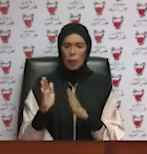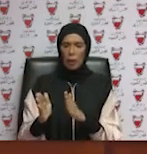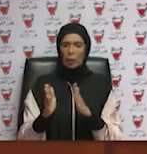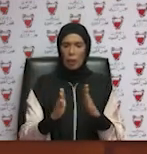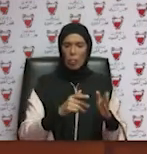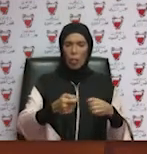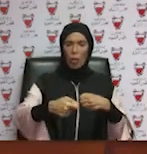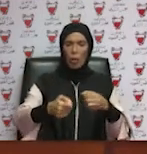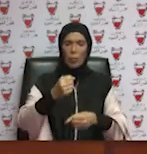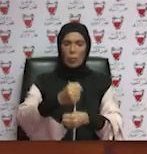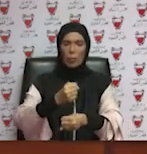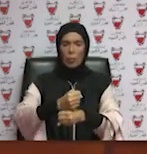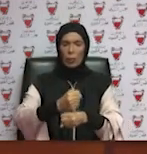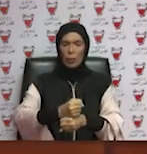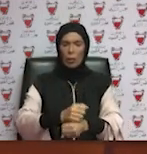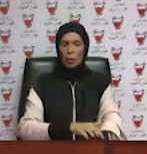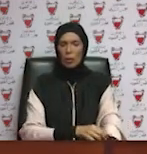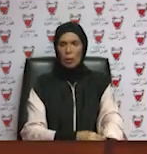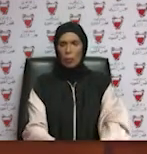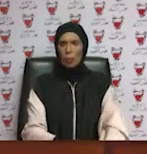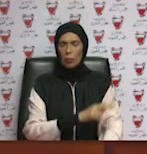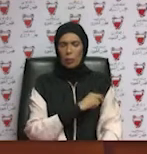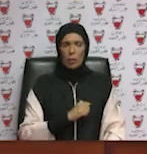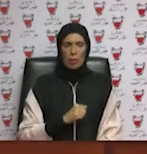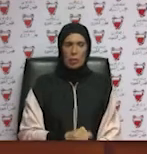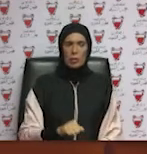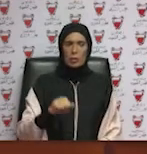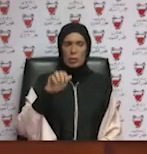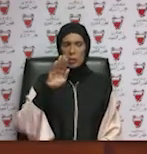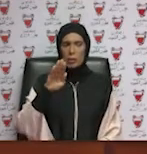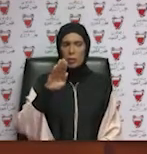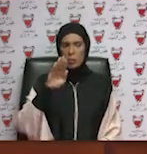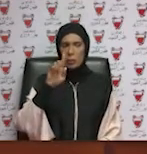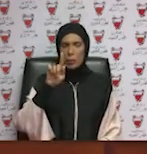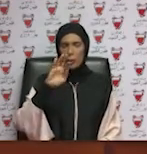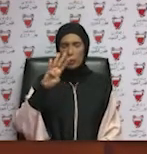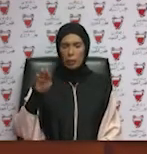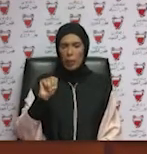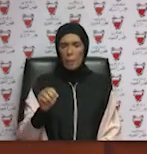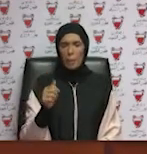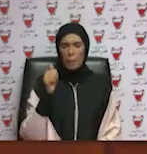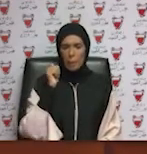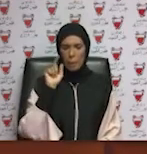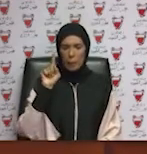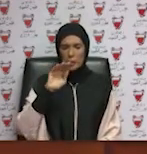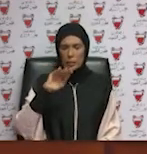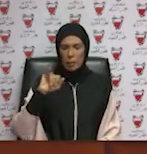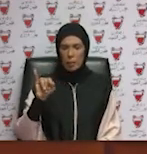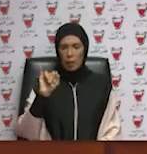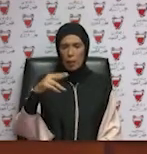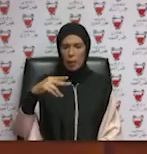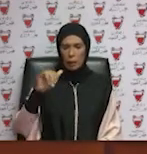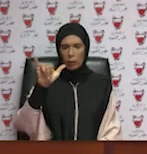العمل والمقدم من أصحاب السعادة سبيكة خليفة الفضالة بسام إسماعيل بن محمد علي عبد